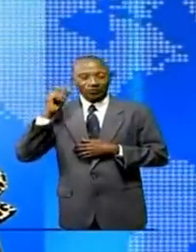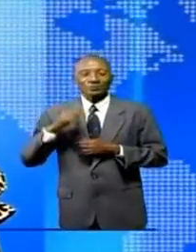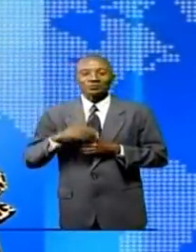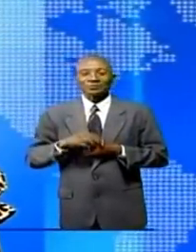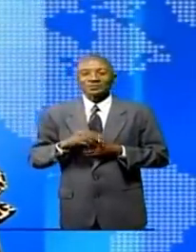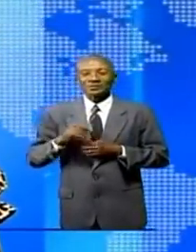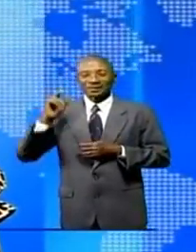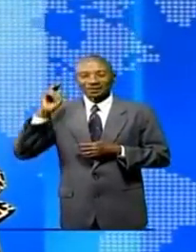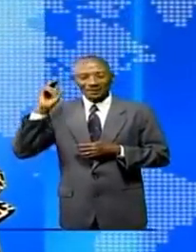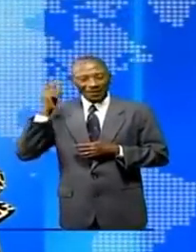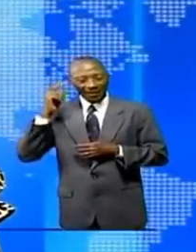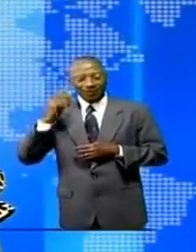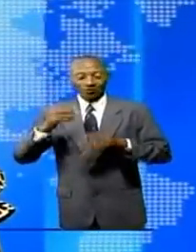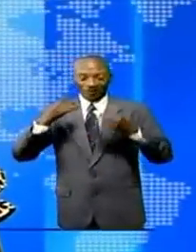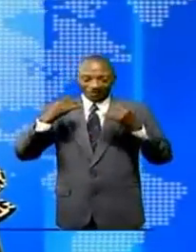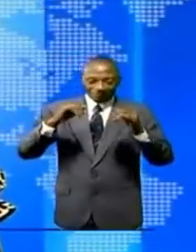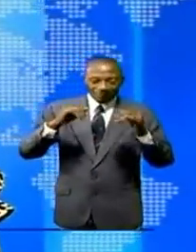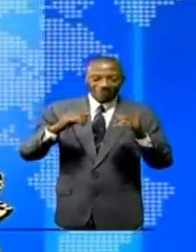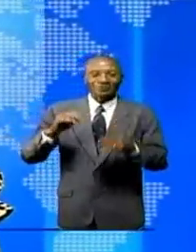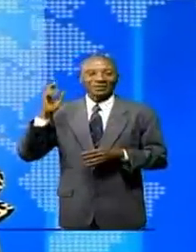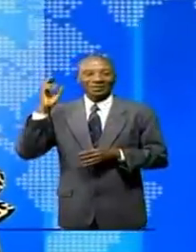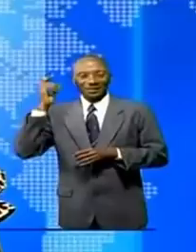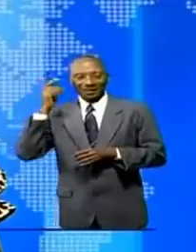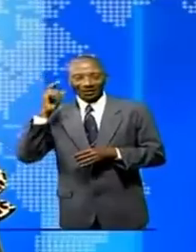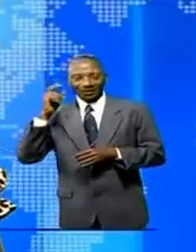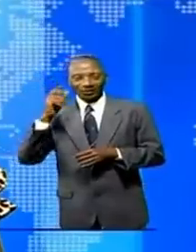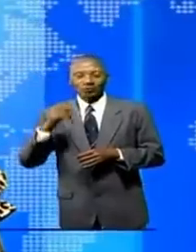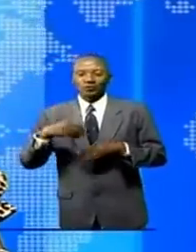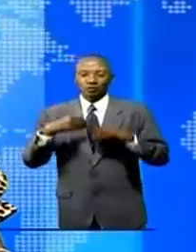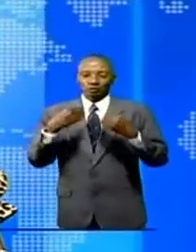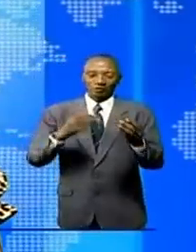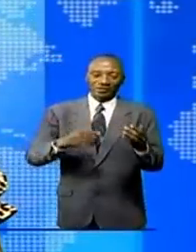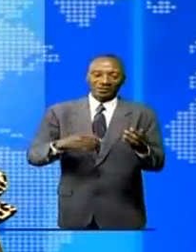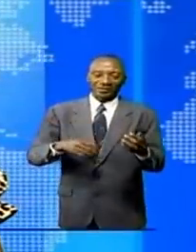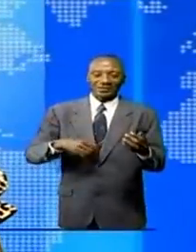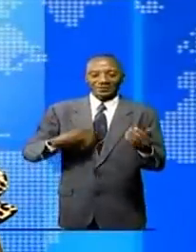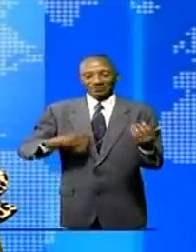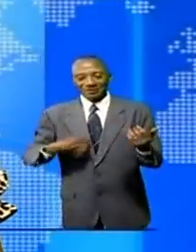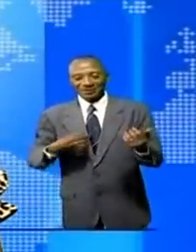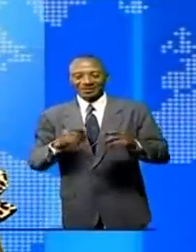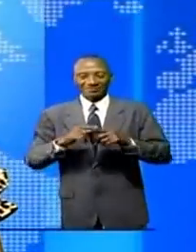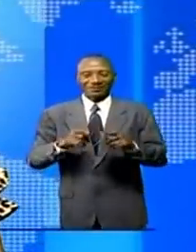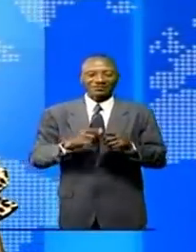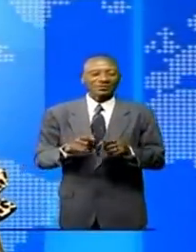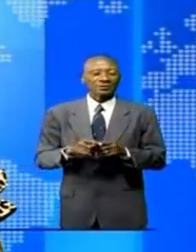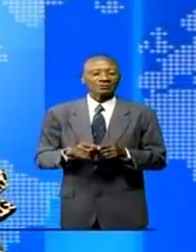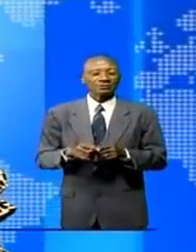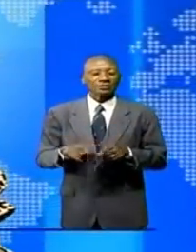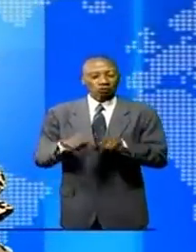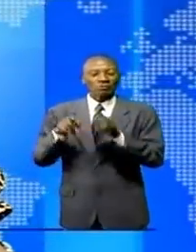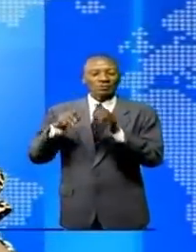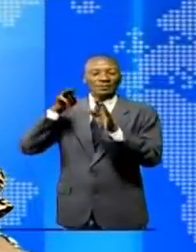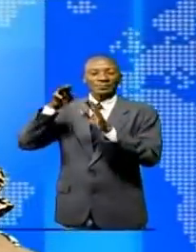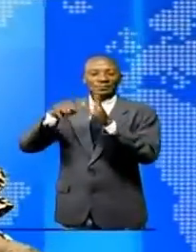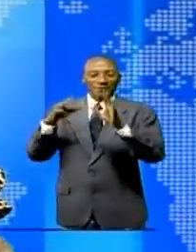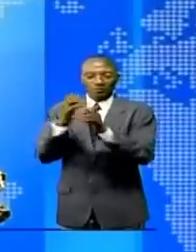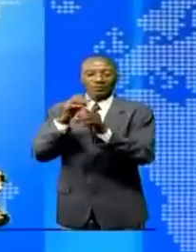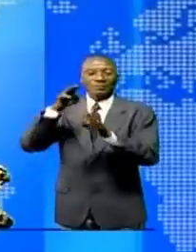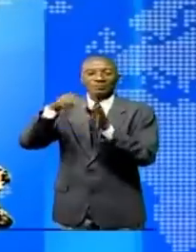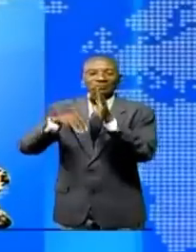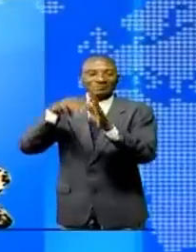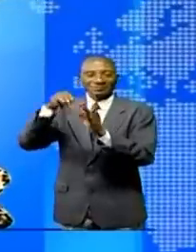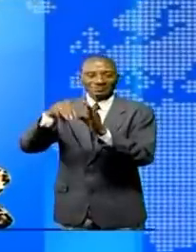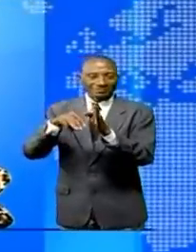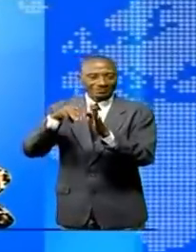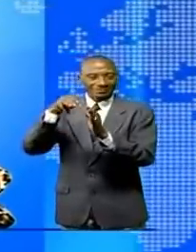d'information la plus accessible. Elle a toujours fait partie intégrante des médias de masse en Afrique. La 11e édition de la Journée